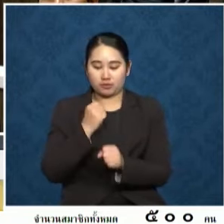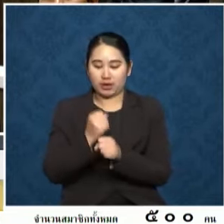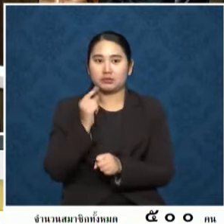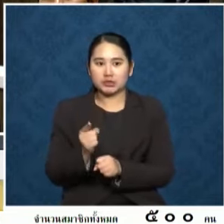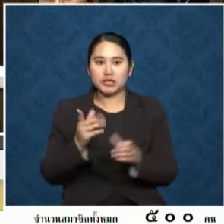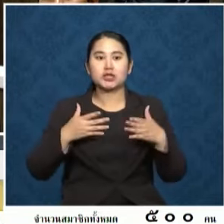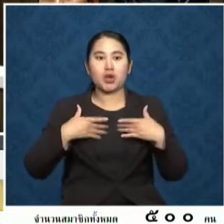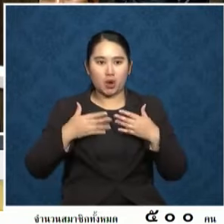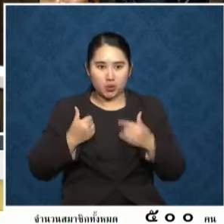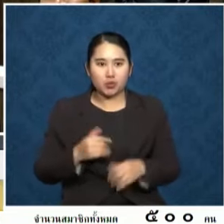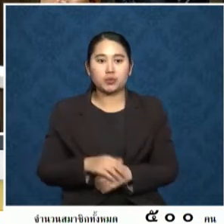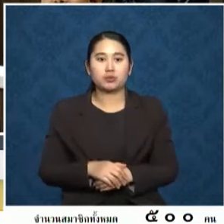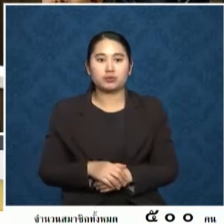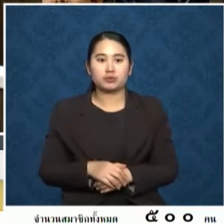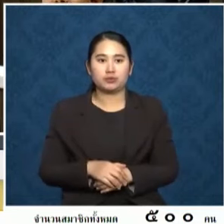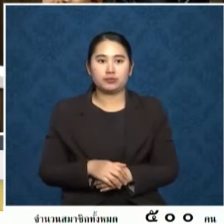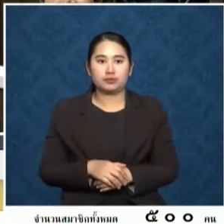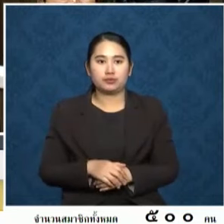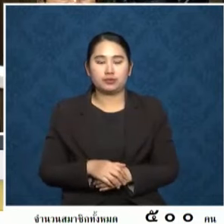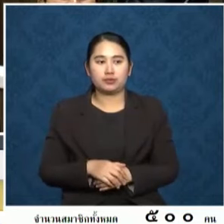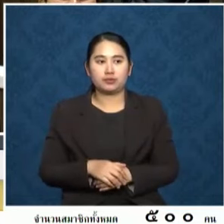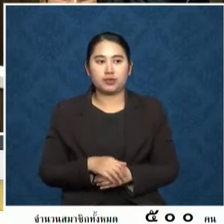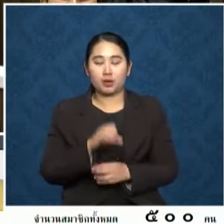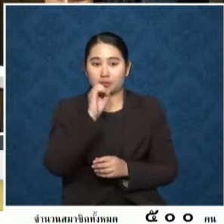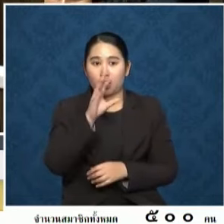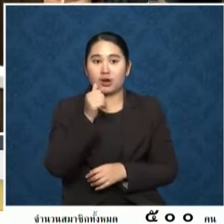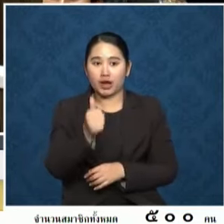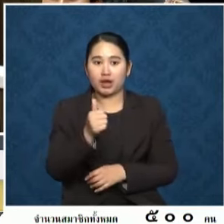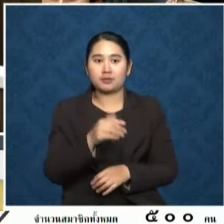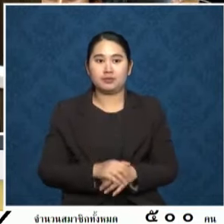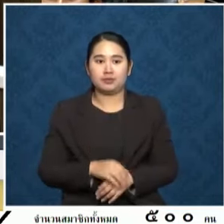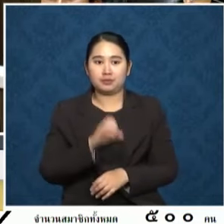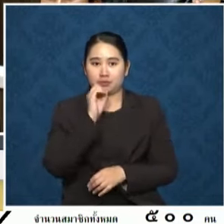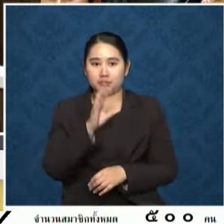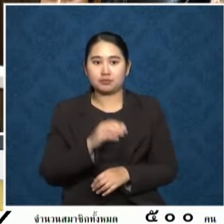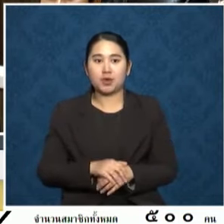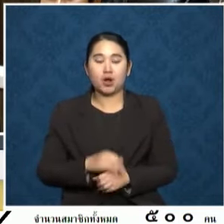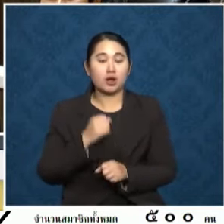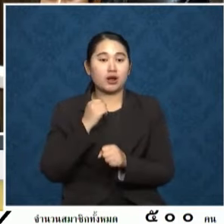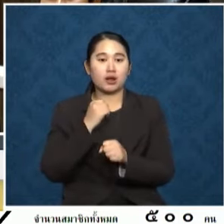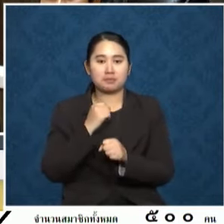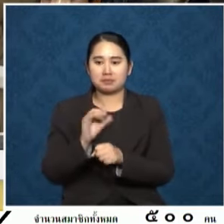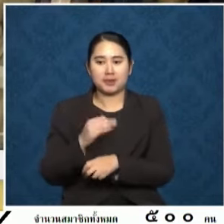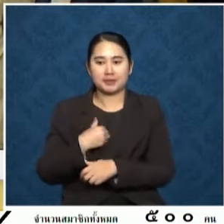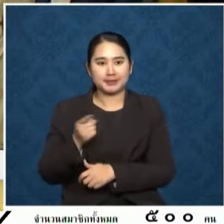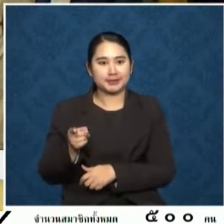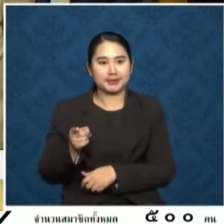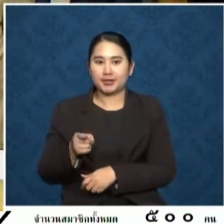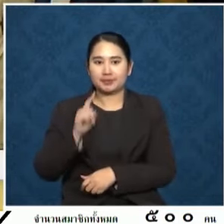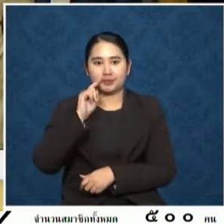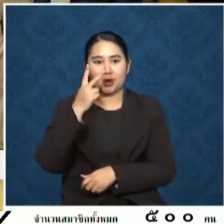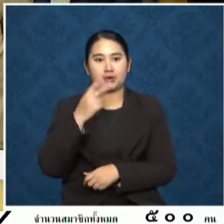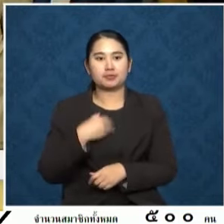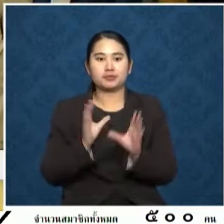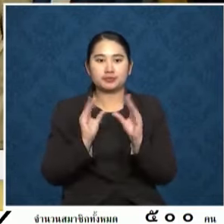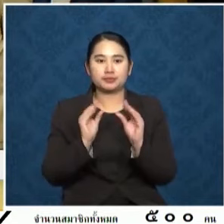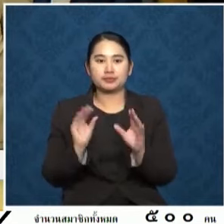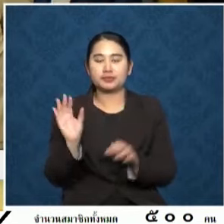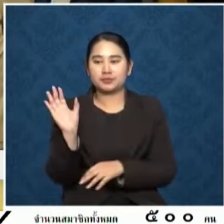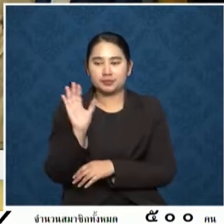ผมบอกได้เลยครับเรียนด้วยความเคารพครับอย่าทำให้มีพฤติกรรมแบบนี้เกิดขึ้นในสภา